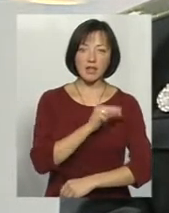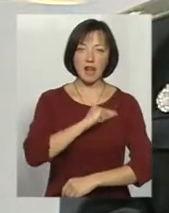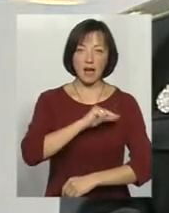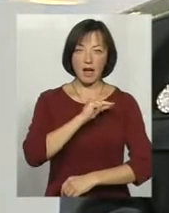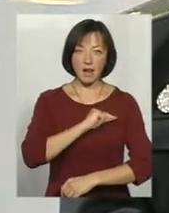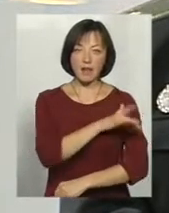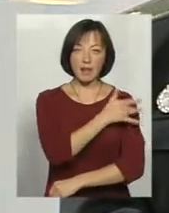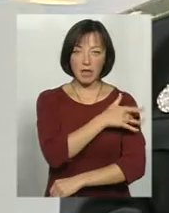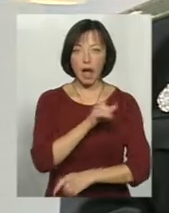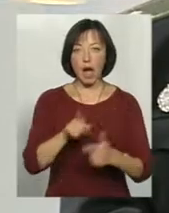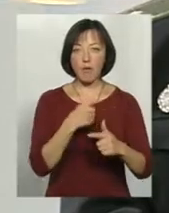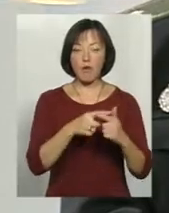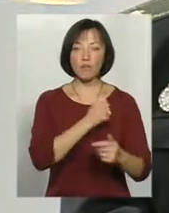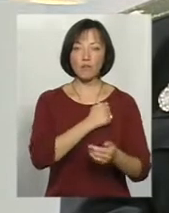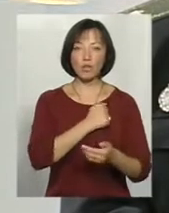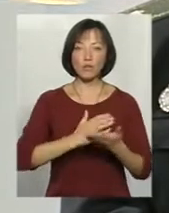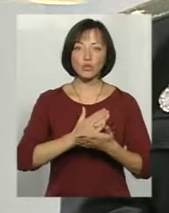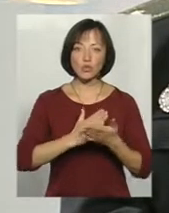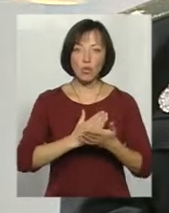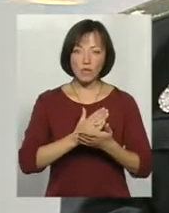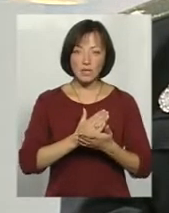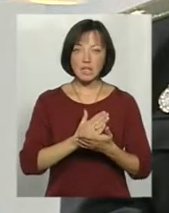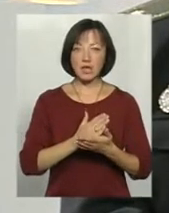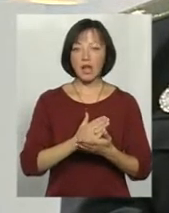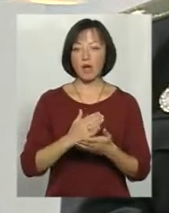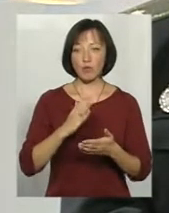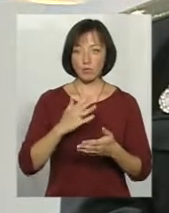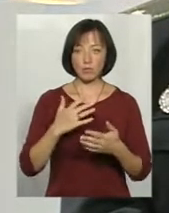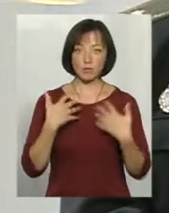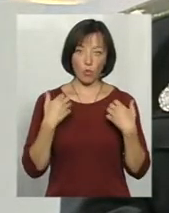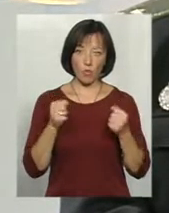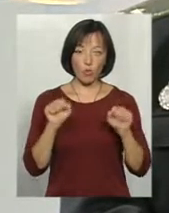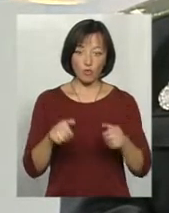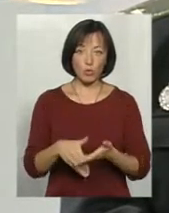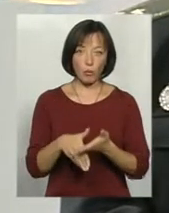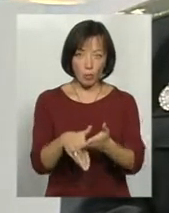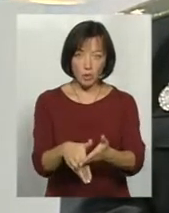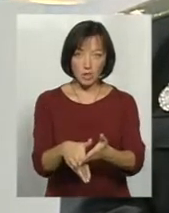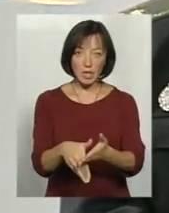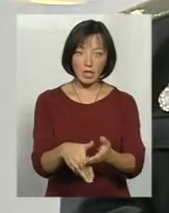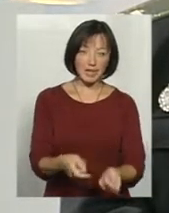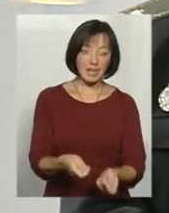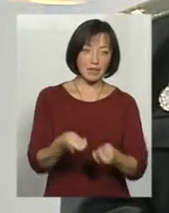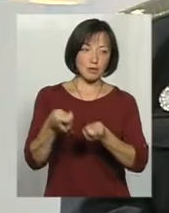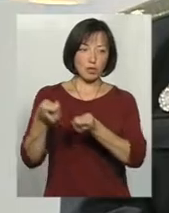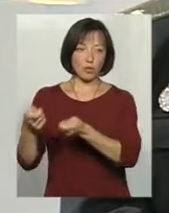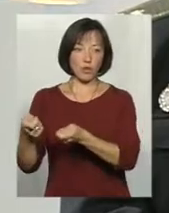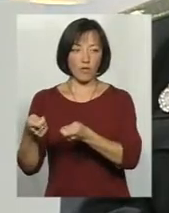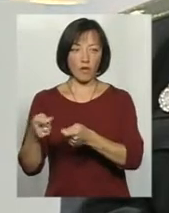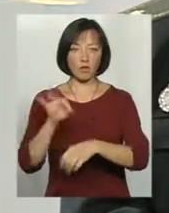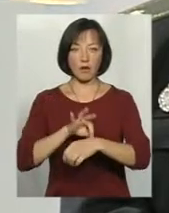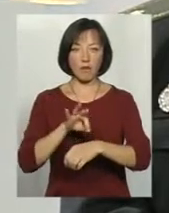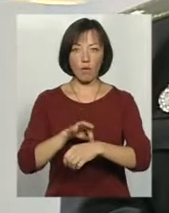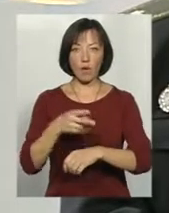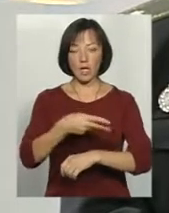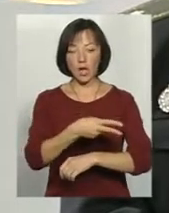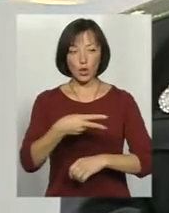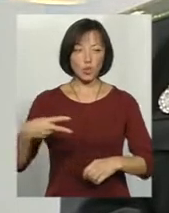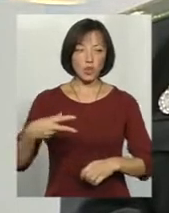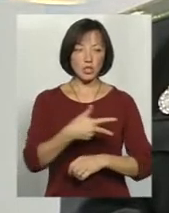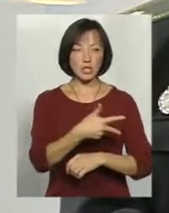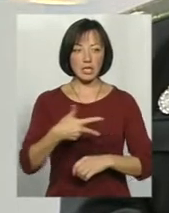за контрактом, які проходять реабілітацію, за станом здоров'я можуть допомогти транспортувати хворого і підняти хворого на другий чи на